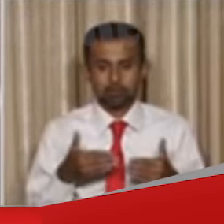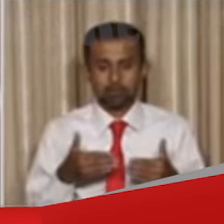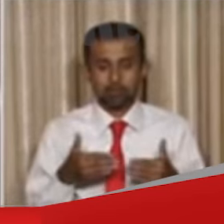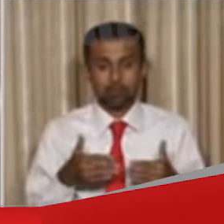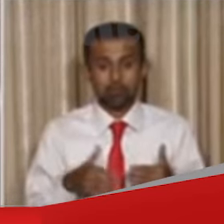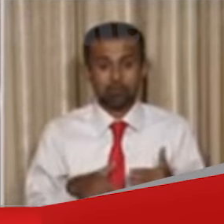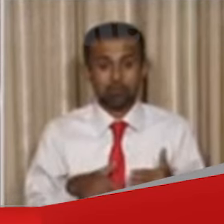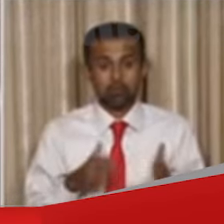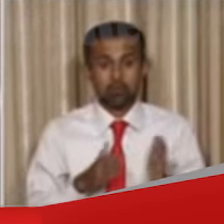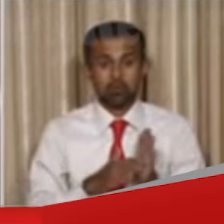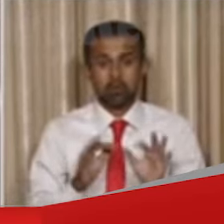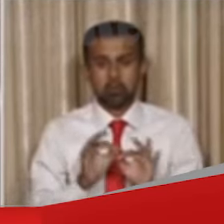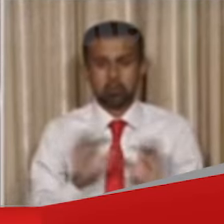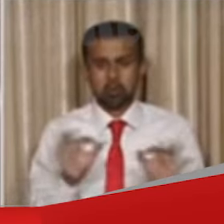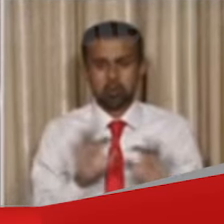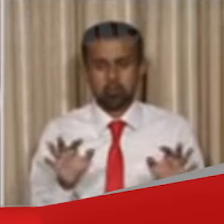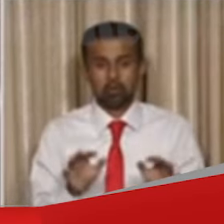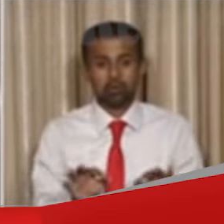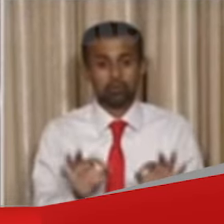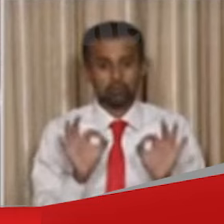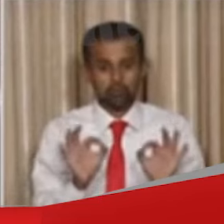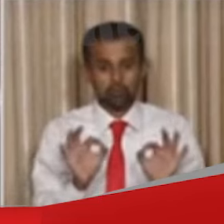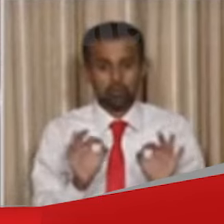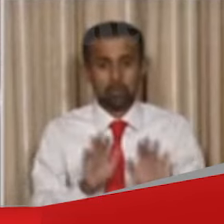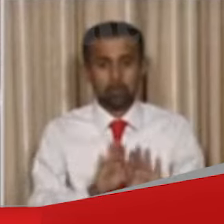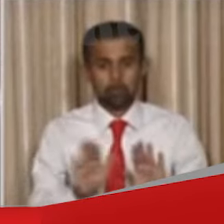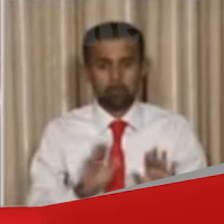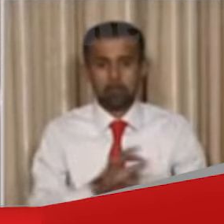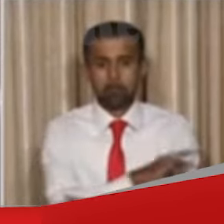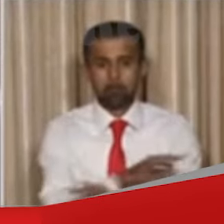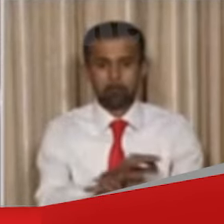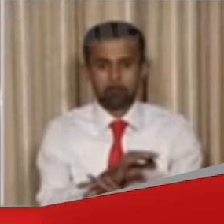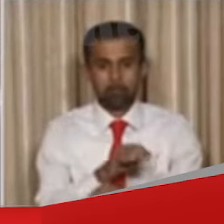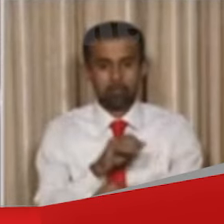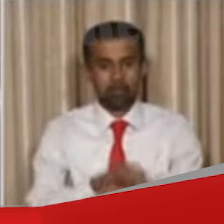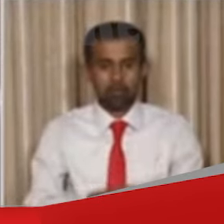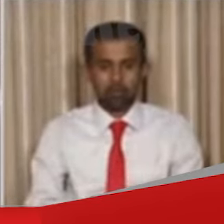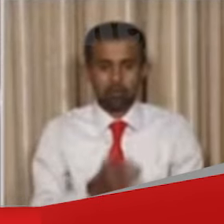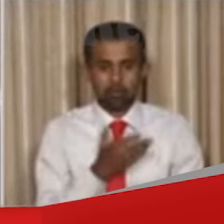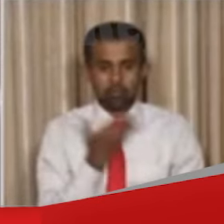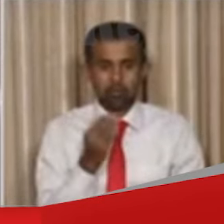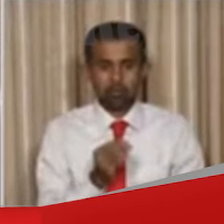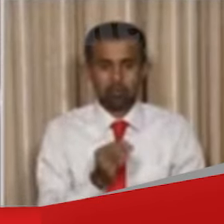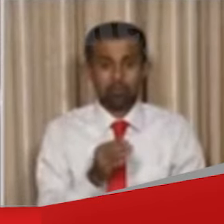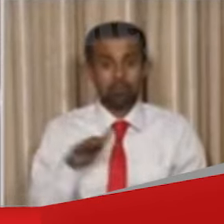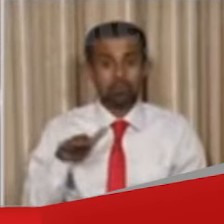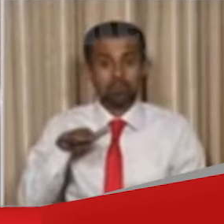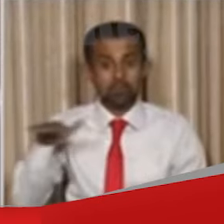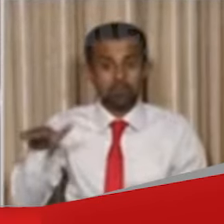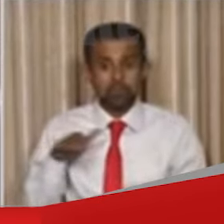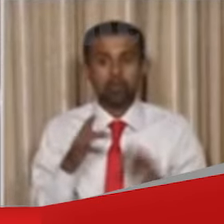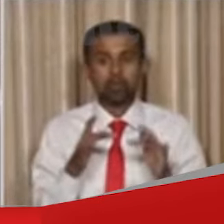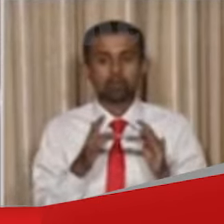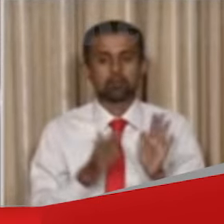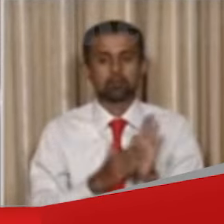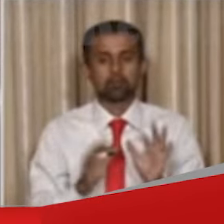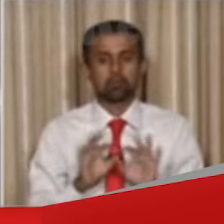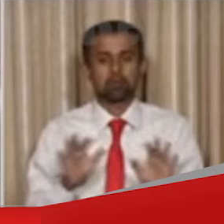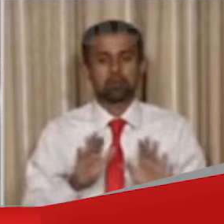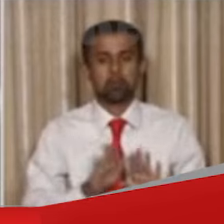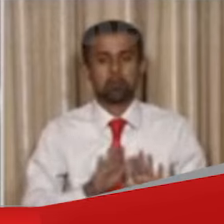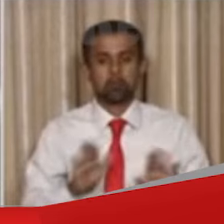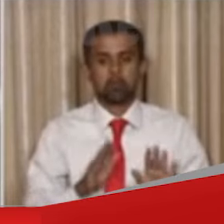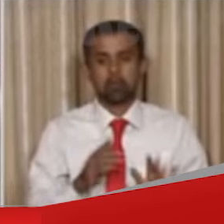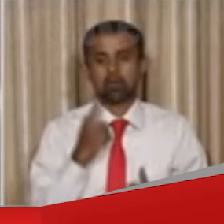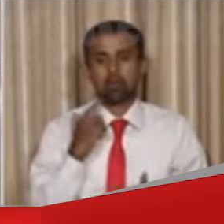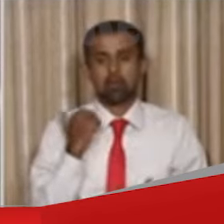ධාරාවේ ජනමාධ්‍ය වලට යම් යම් ප්‍රශස්ත නියාමන ක්‍රමවේදයක් අඳුර ගන්න පුළුවන් වුණාට සමාජ මාධ්‍ය සඳහා මේක කරන්න තියෙන